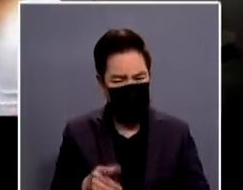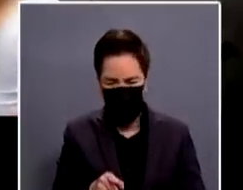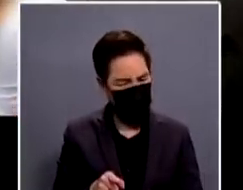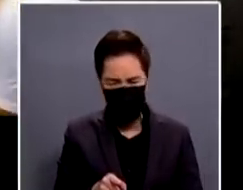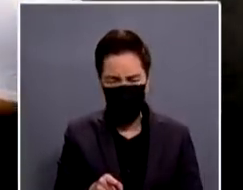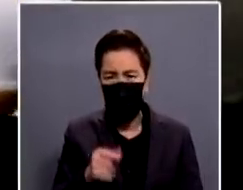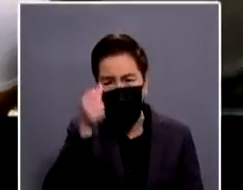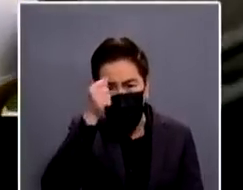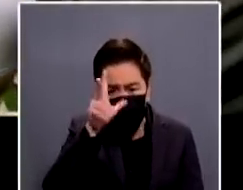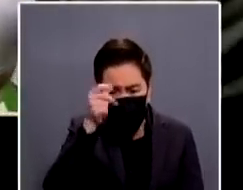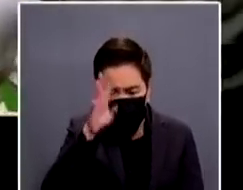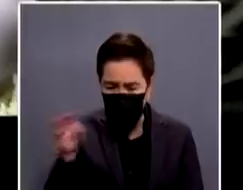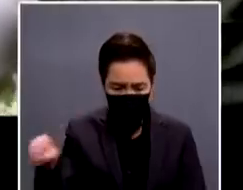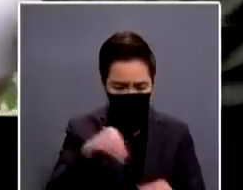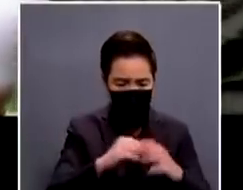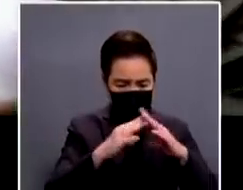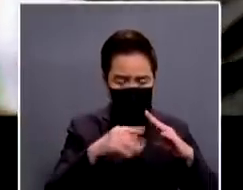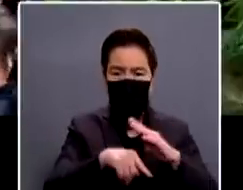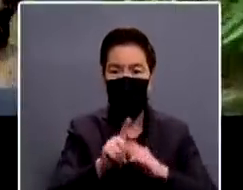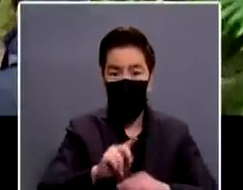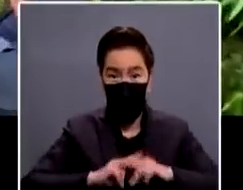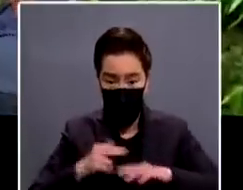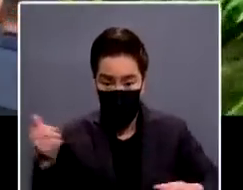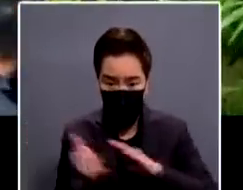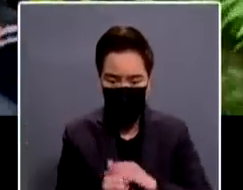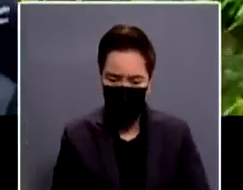ยนะที่น้องจะมาอยู่ที่กระท่อมเถียงนาด้วยตัวเ